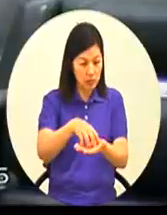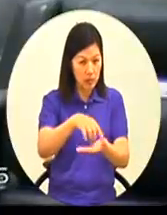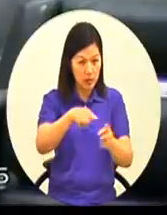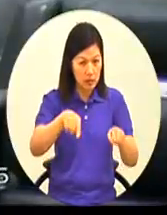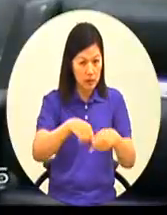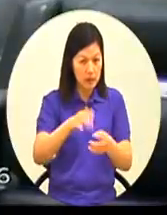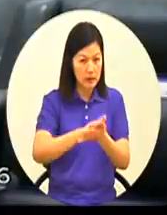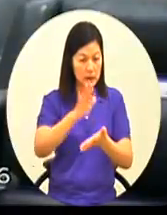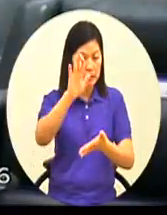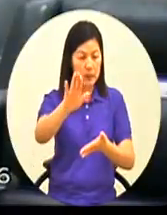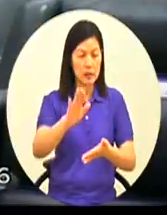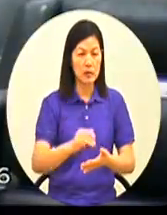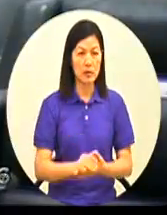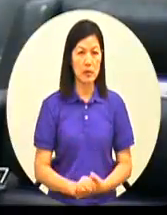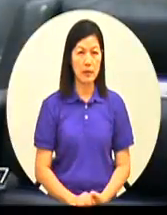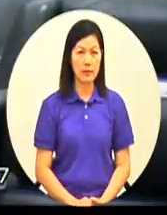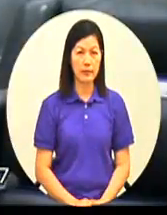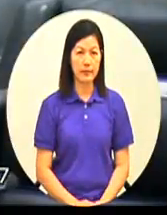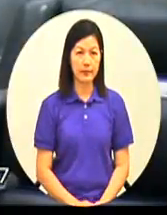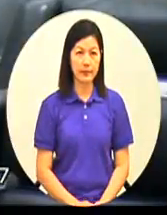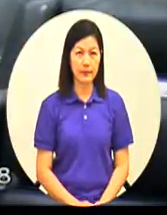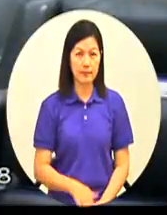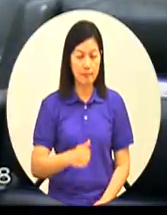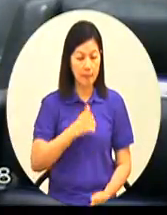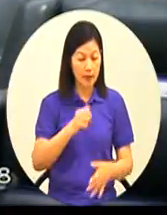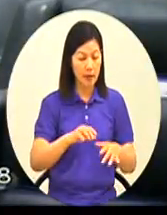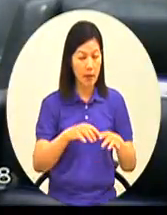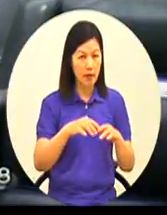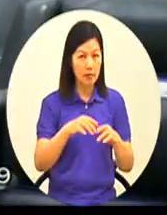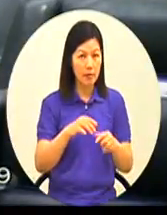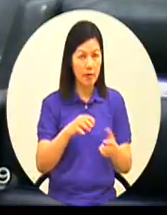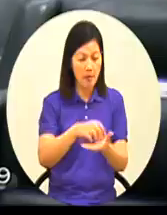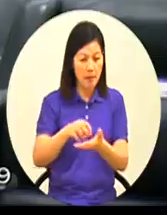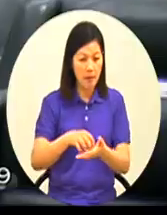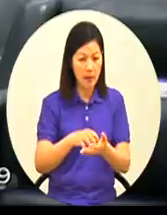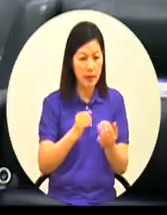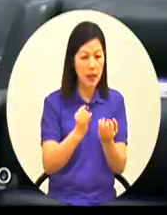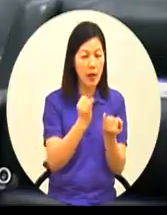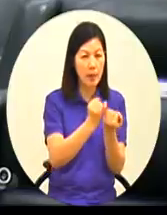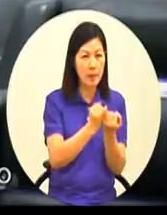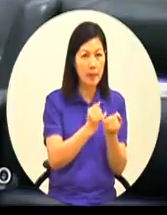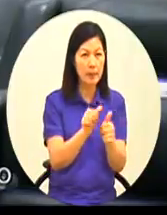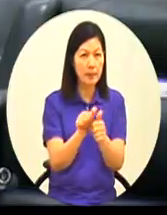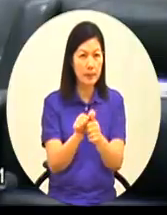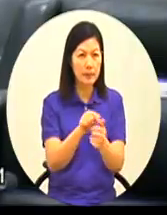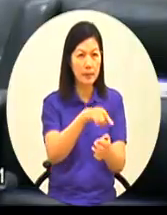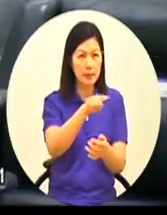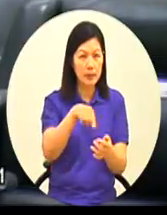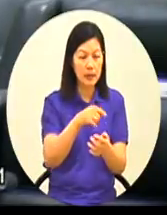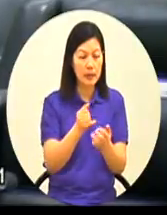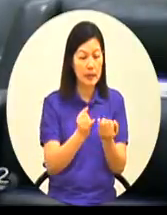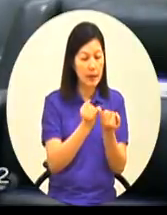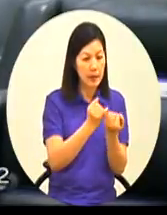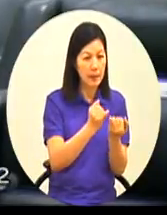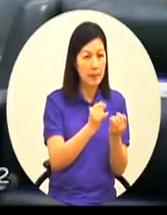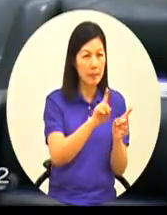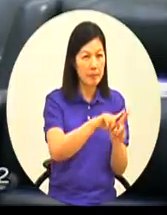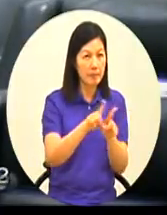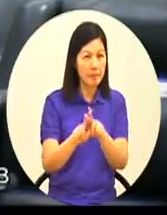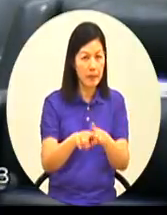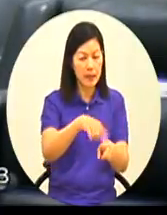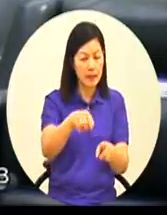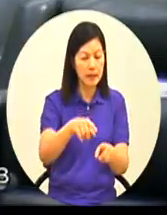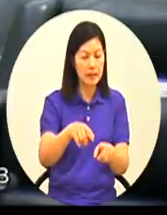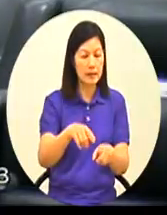未来其实我们现在其实所有的这些伴侣们啊，有所内住迹的这些伴侣们，他们都会签具一个同意书